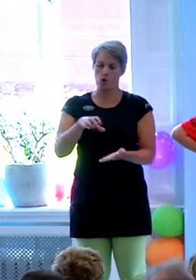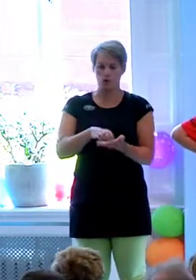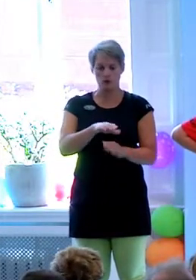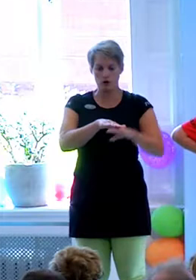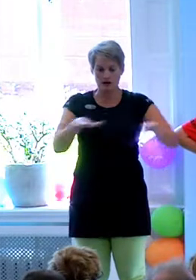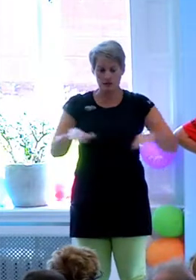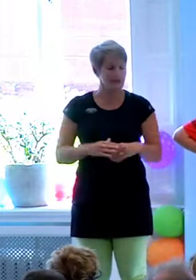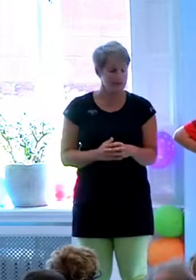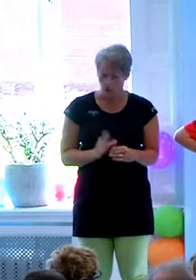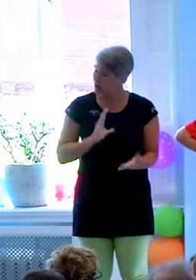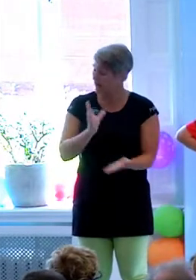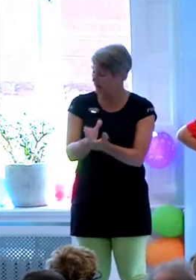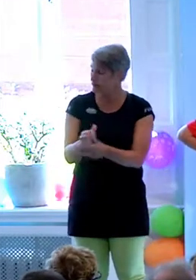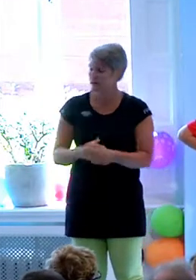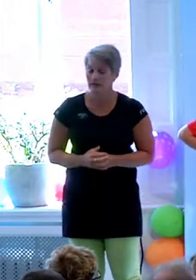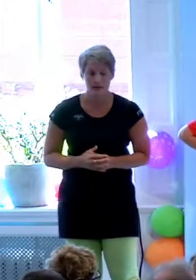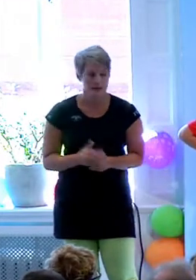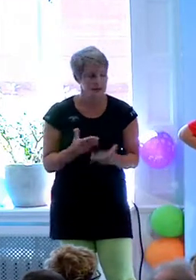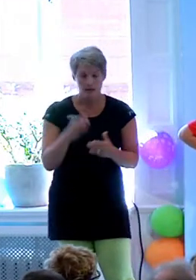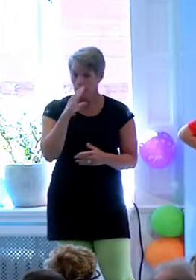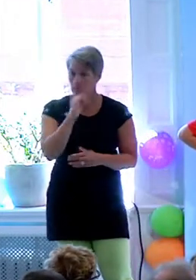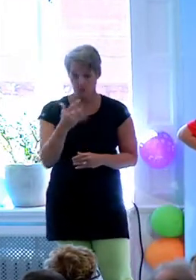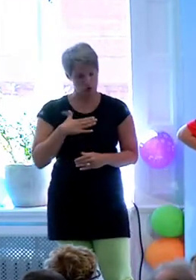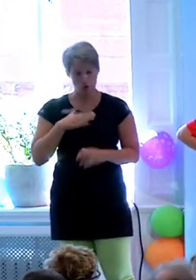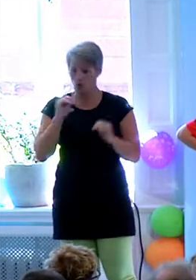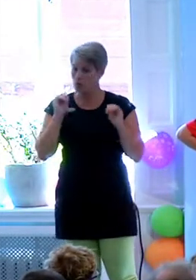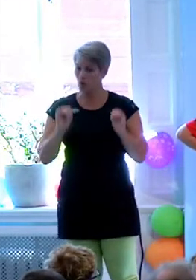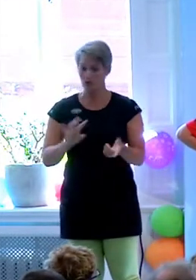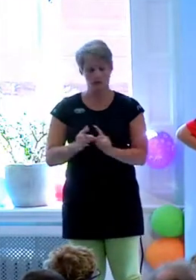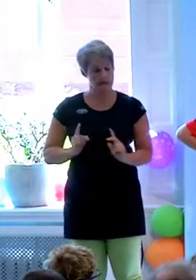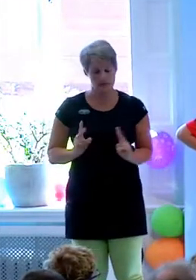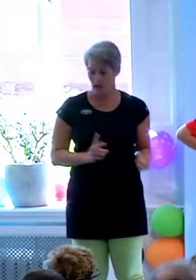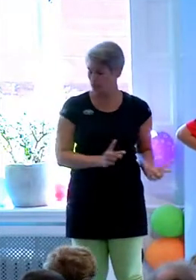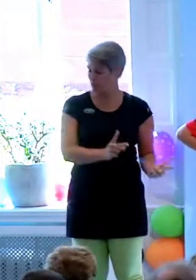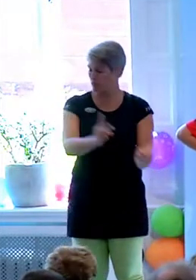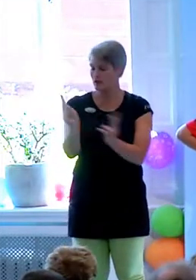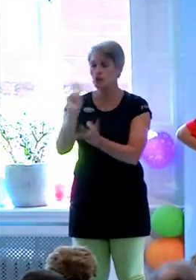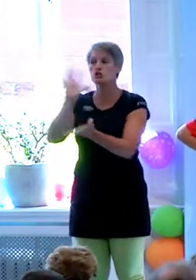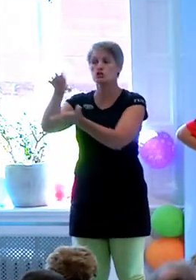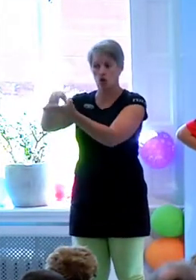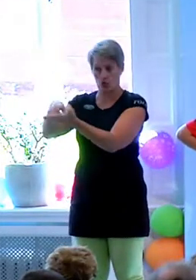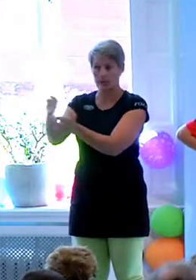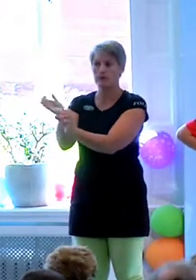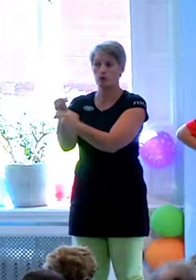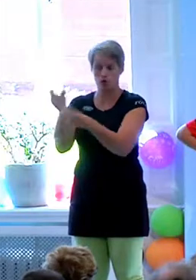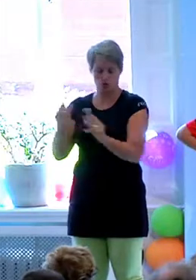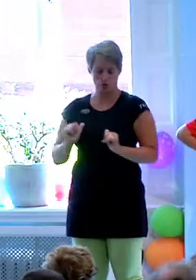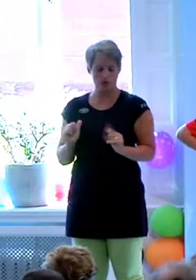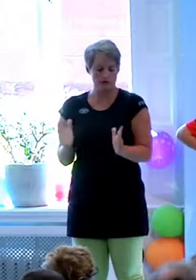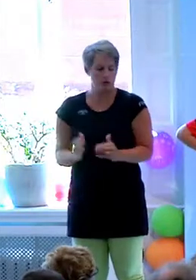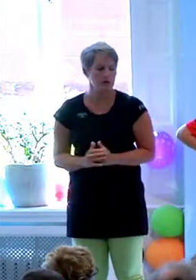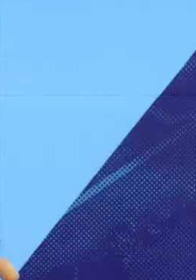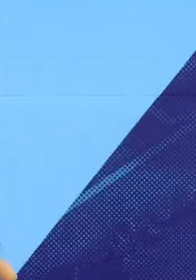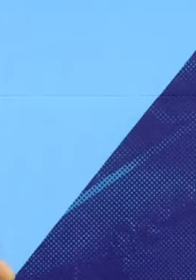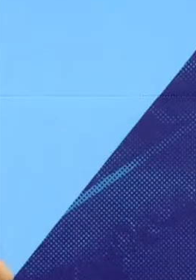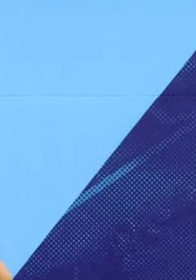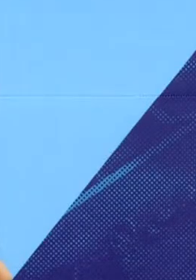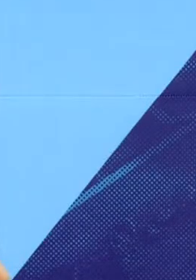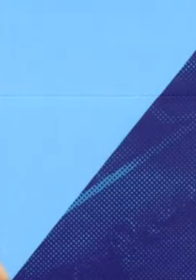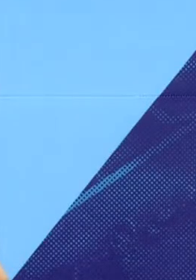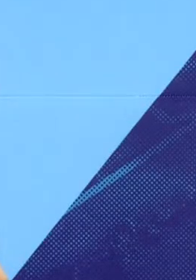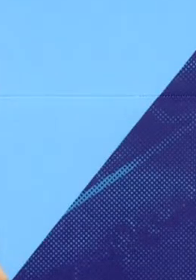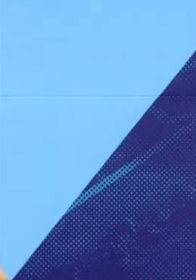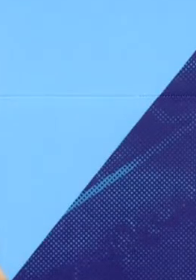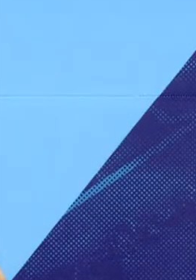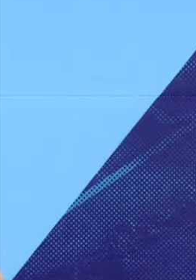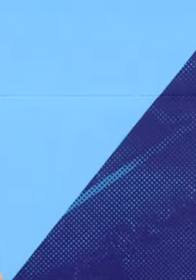det på Nej, det var helt rätt. Ja, det är ingen hemlighet. Jag tycker att det borde finnas på bland de statliga bolagen i Sverige. Helt klart. Och varför egentligen, det